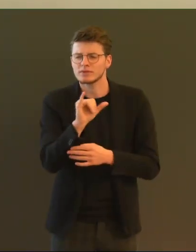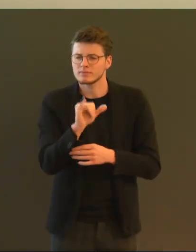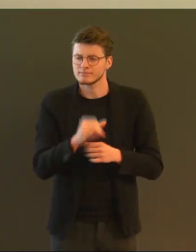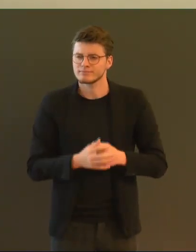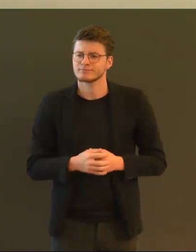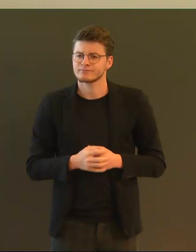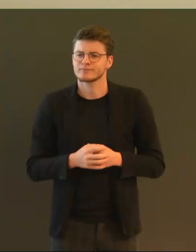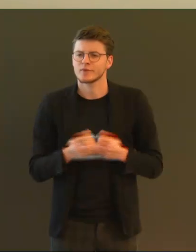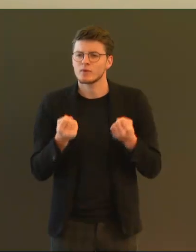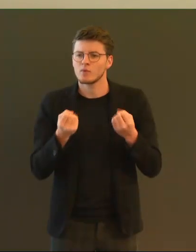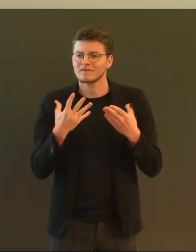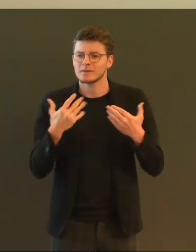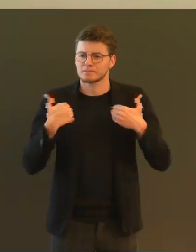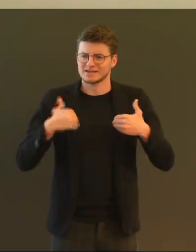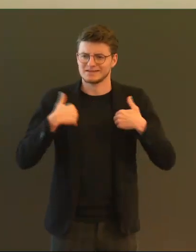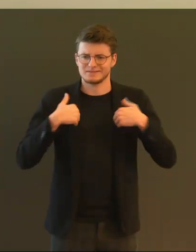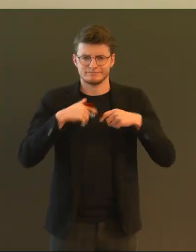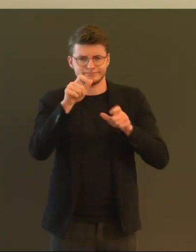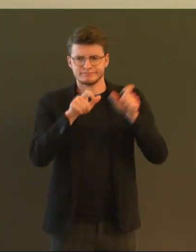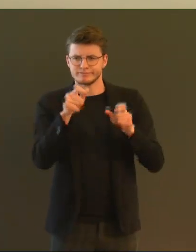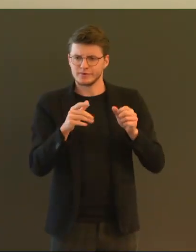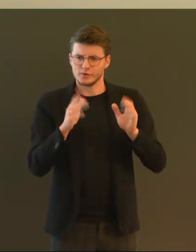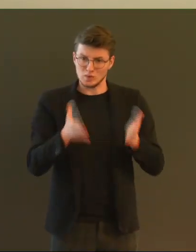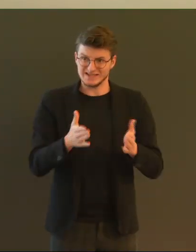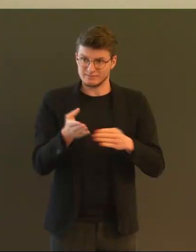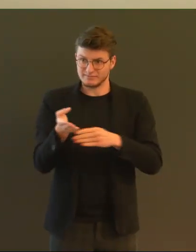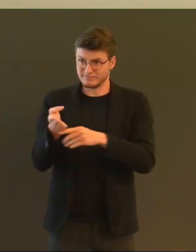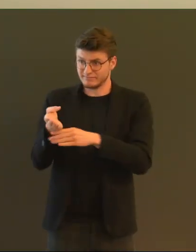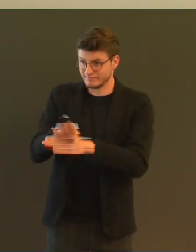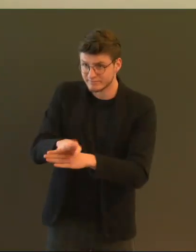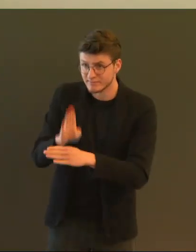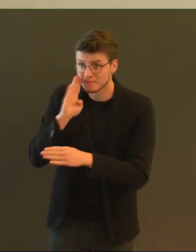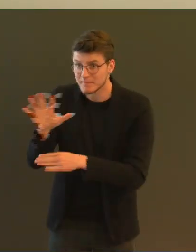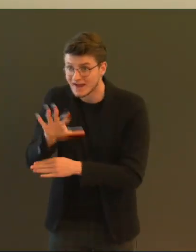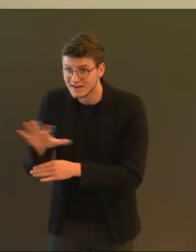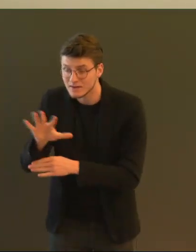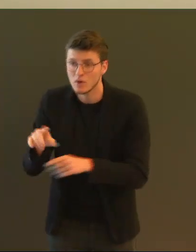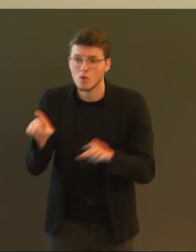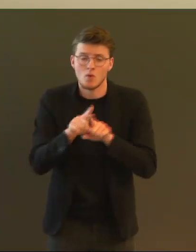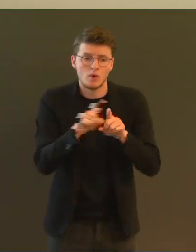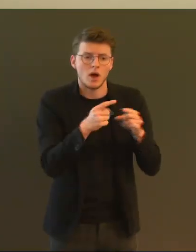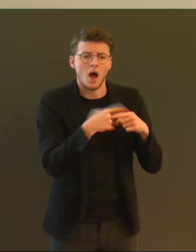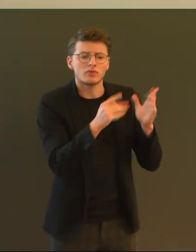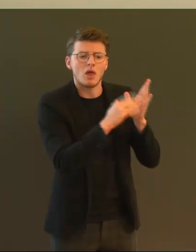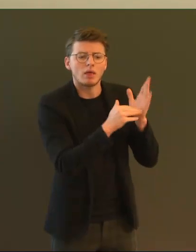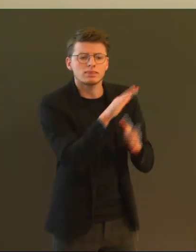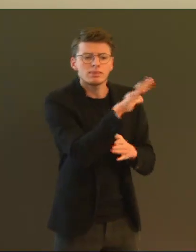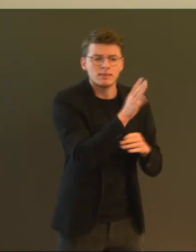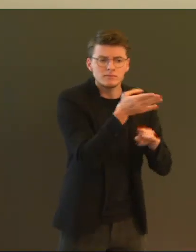sterftegraad in België en andere landen omwille van COVID-19.